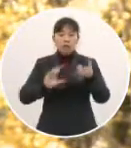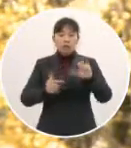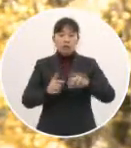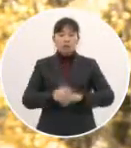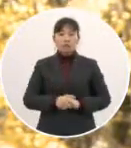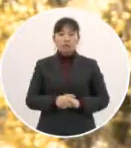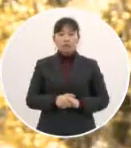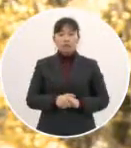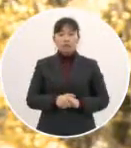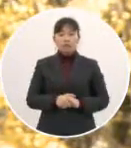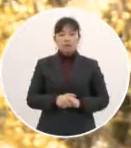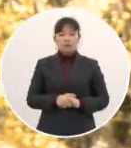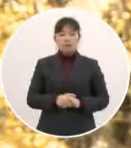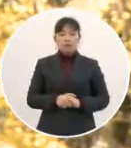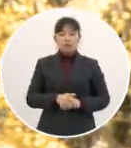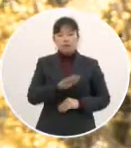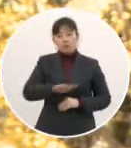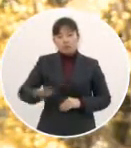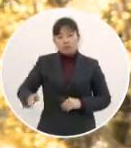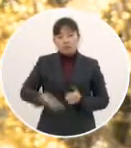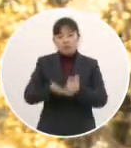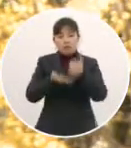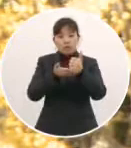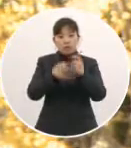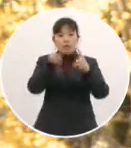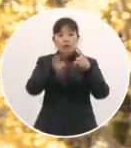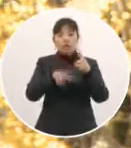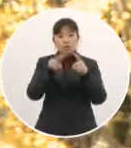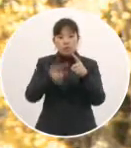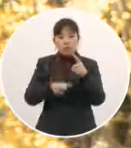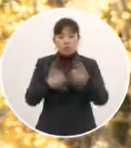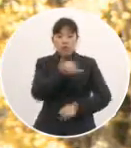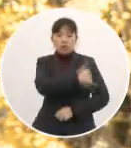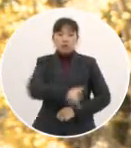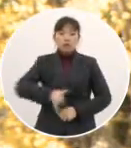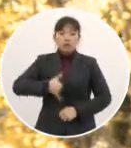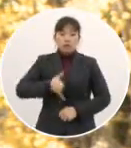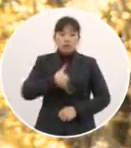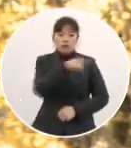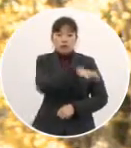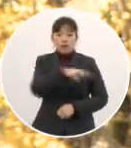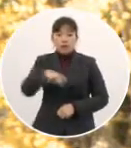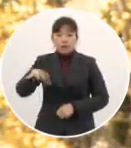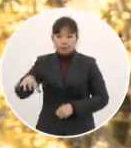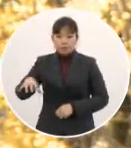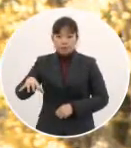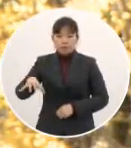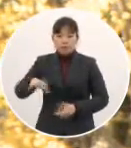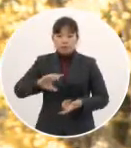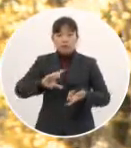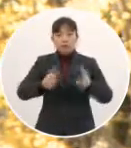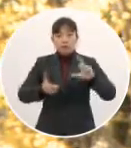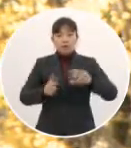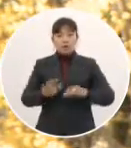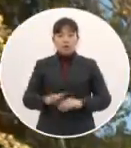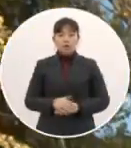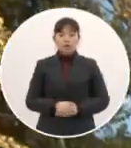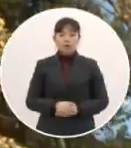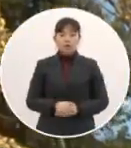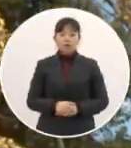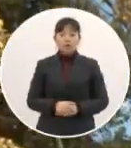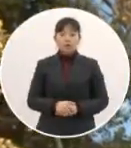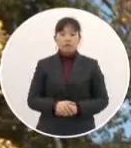よね。また子育てをしたり介護をしたり、人生のいろんな段階によっても変わってくると思う